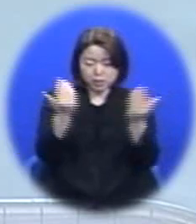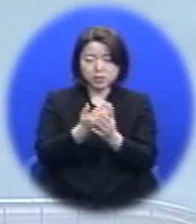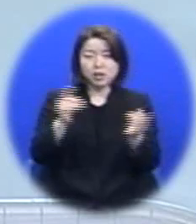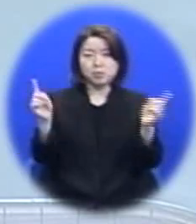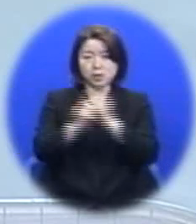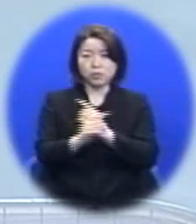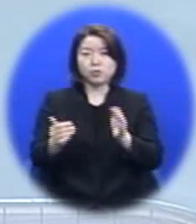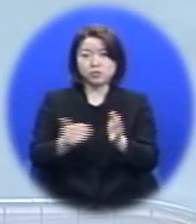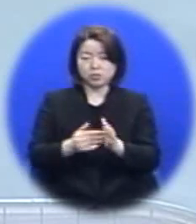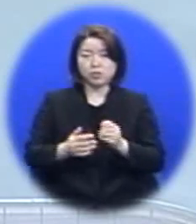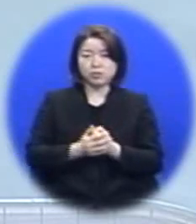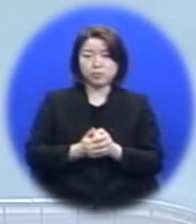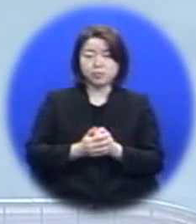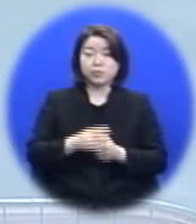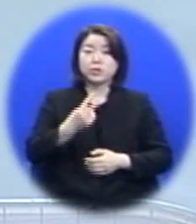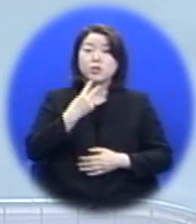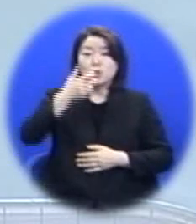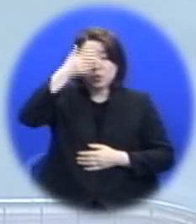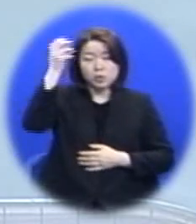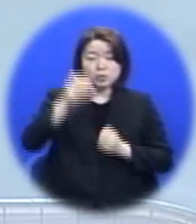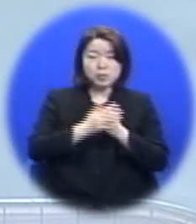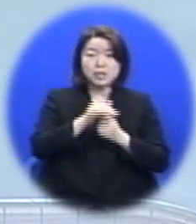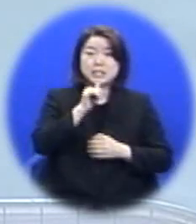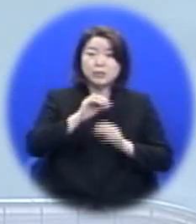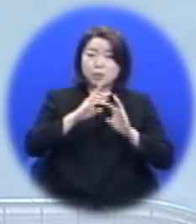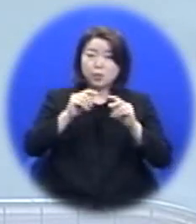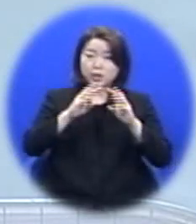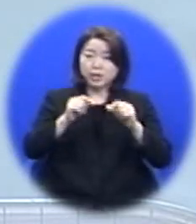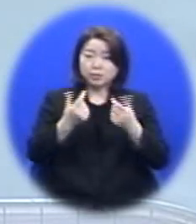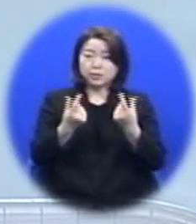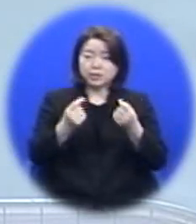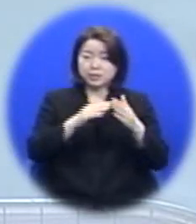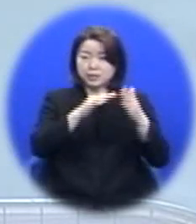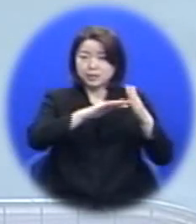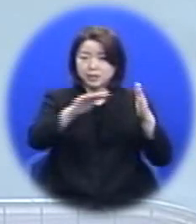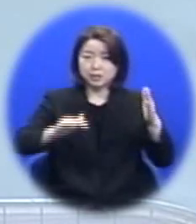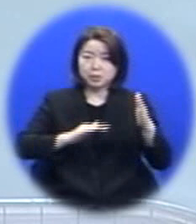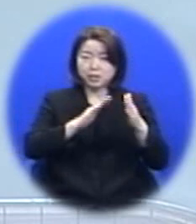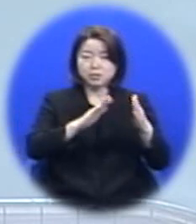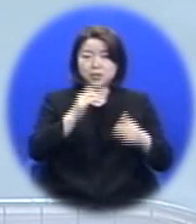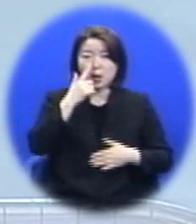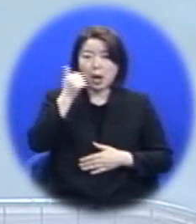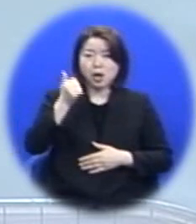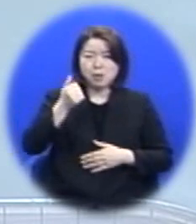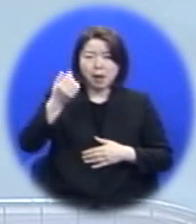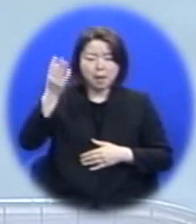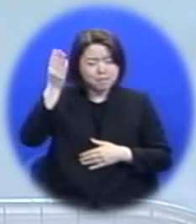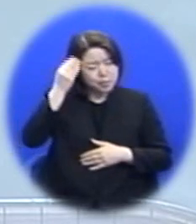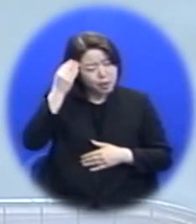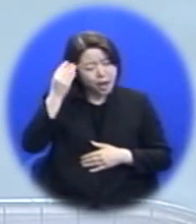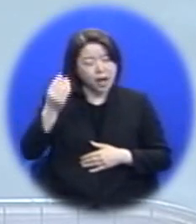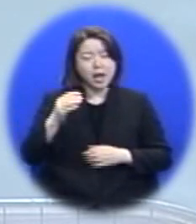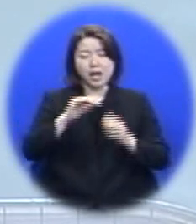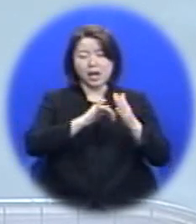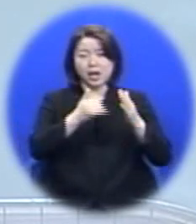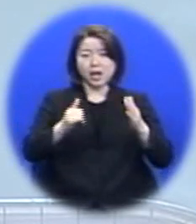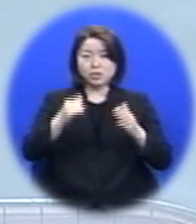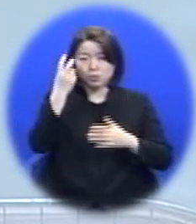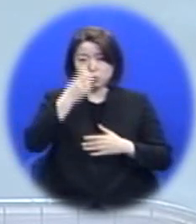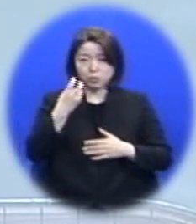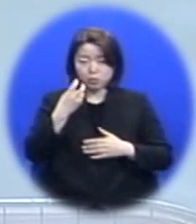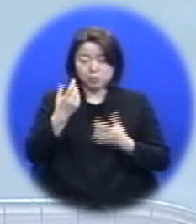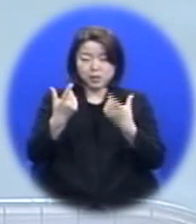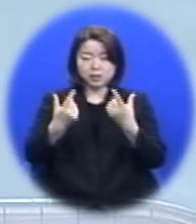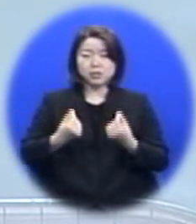요셉이 정말 콩가루 같은 집안에서 아버지가 얼마나 미련하게 가족들을 돌봤는지 서로